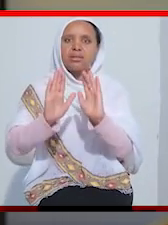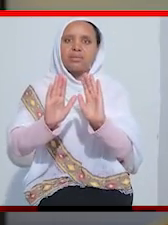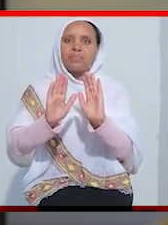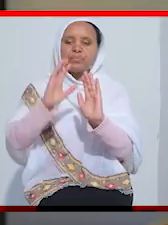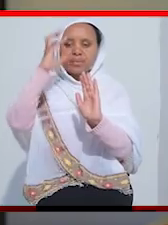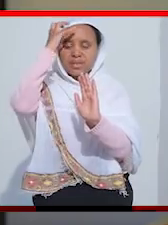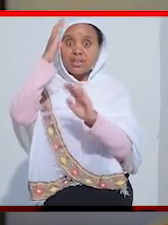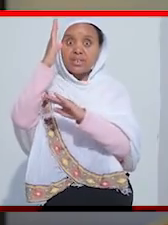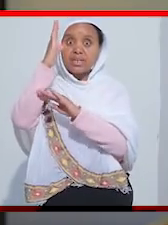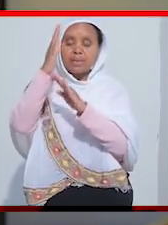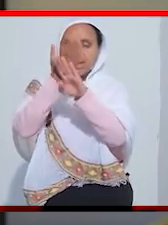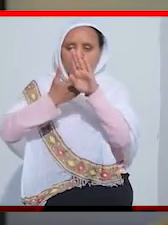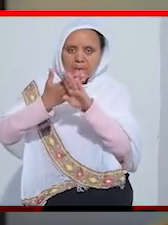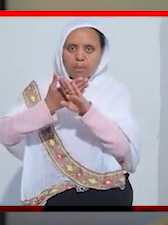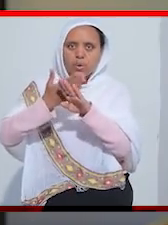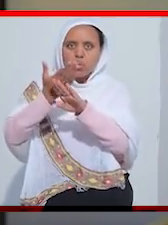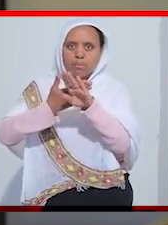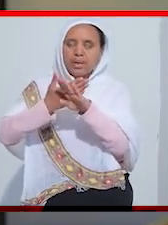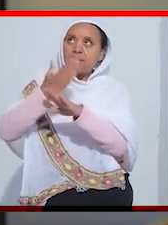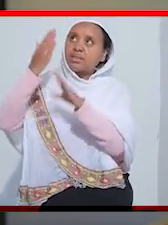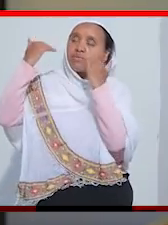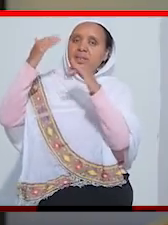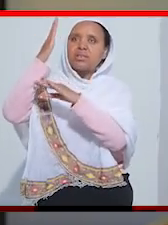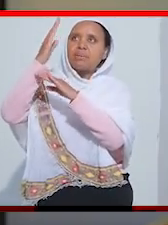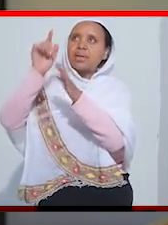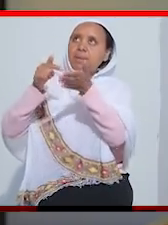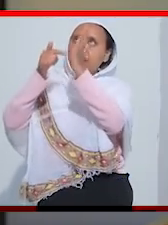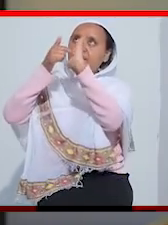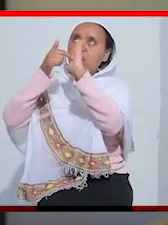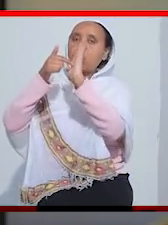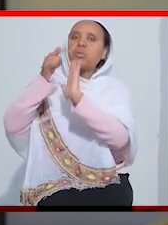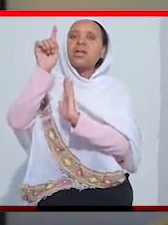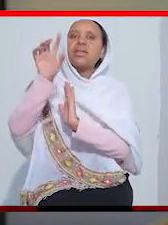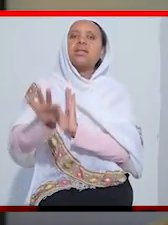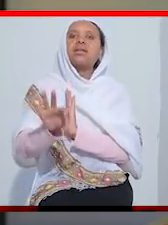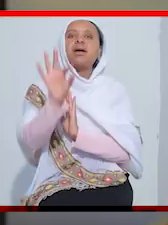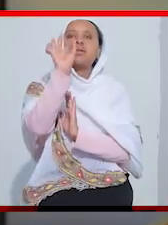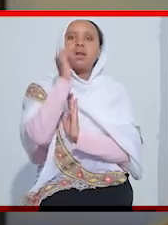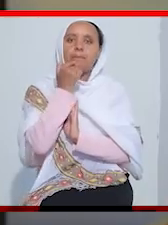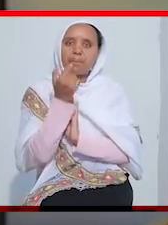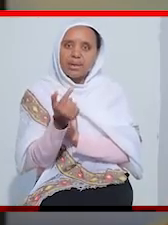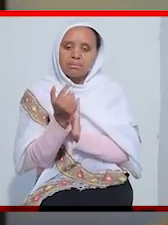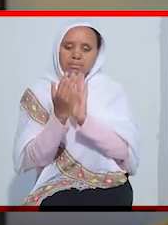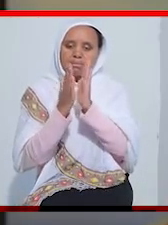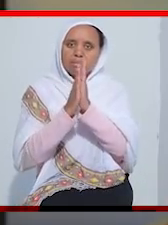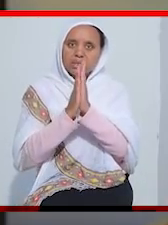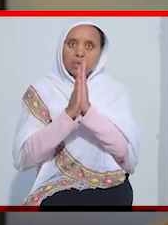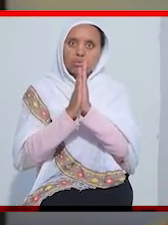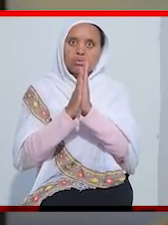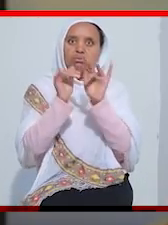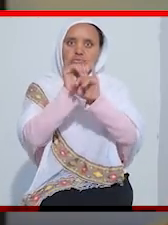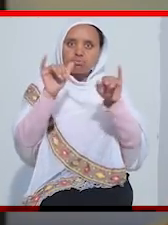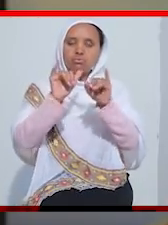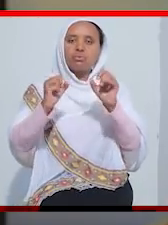መንግሥተ ሰማያትን፣ ተስፋ ከእግዚአብሔር የምንለምነውን ልመና፣ ተስፋ ከእግዚአብሔር የምንጠይቀውን ጥያቄ እናገኛለን ብለን